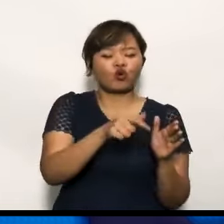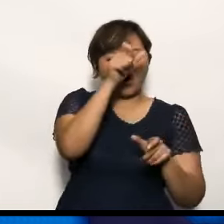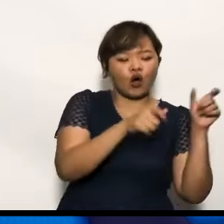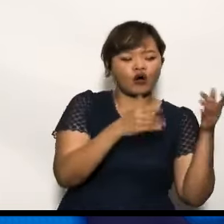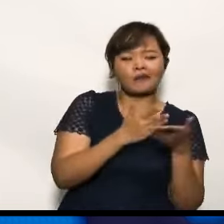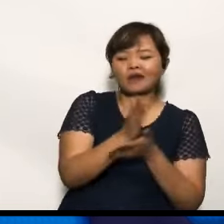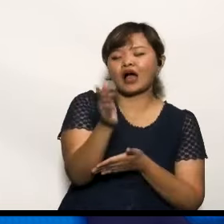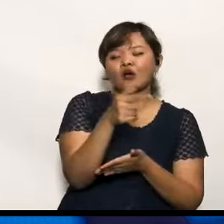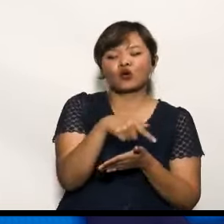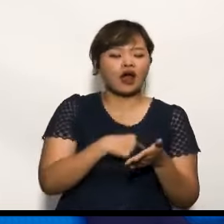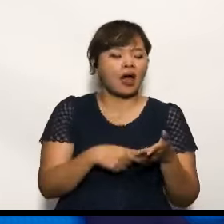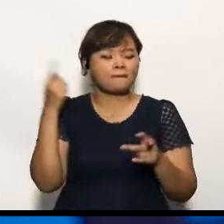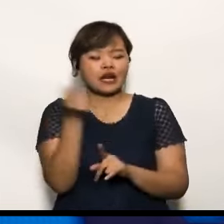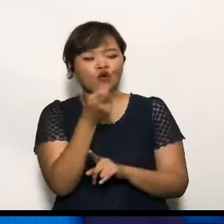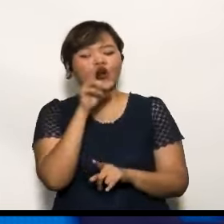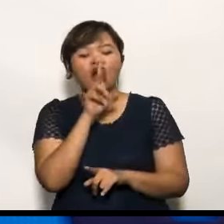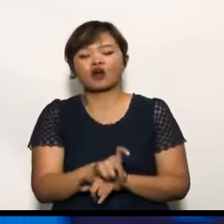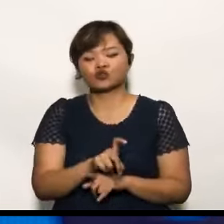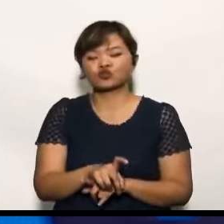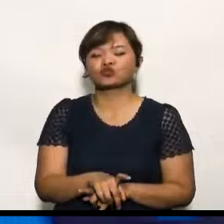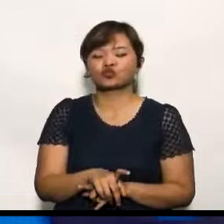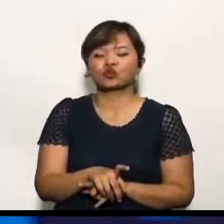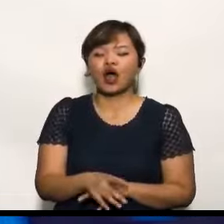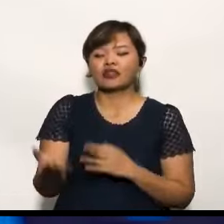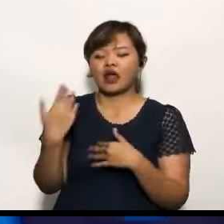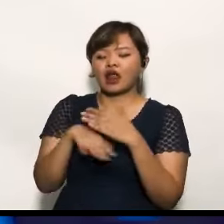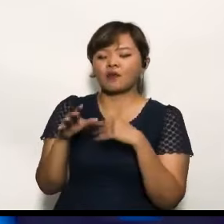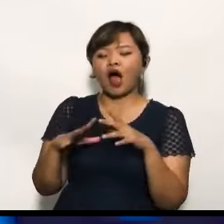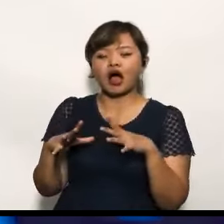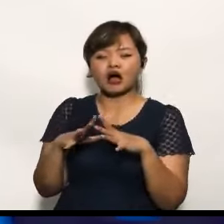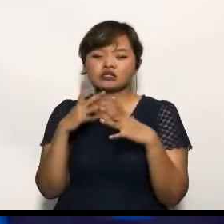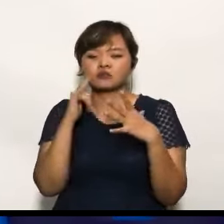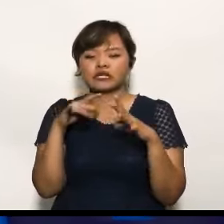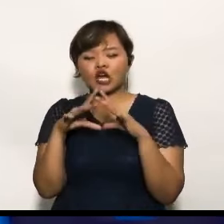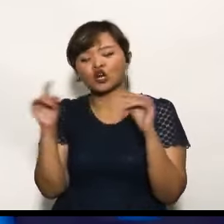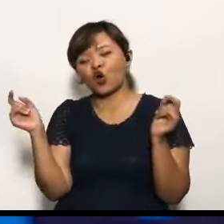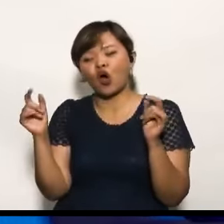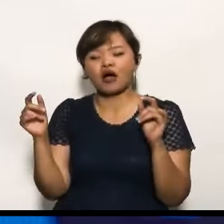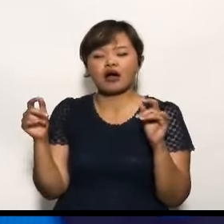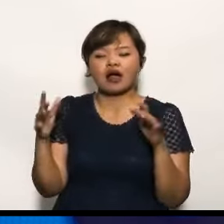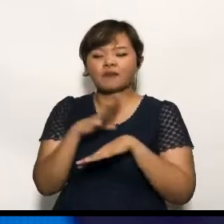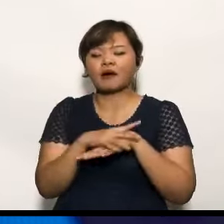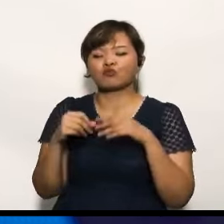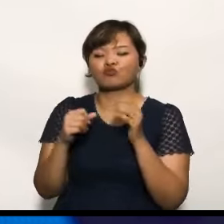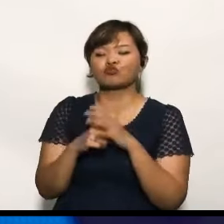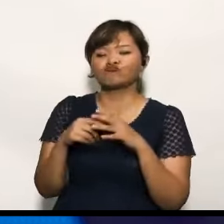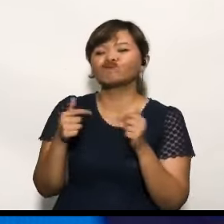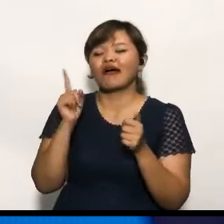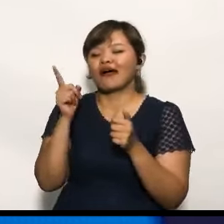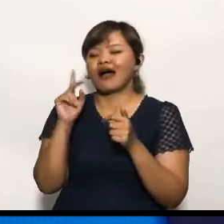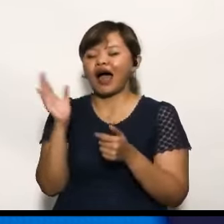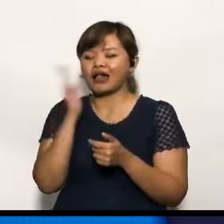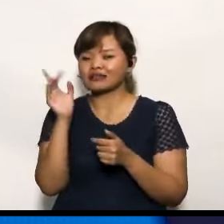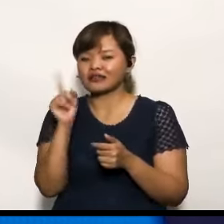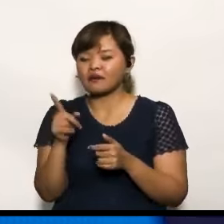melanggar, menegur bahkan dalam roh kelemah lembutan. Alasannya karena apa?